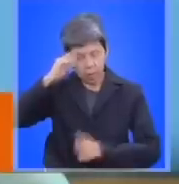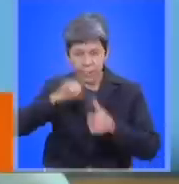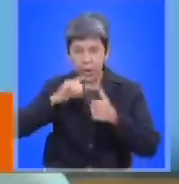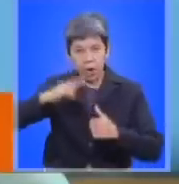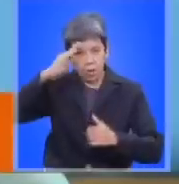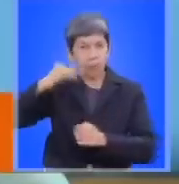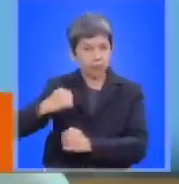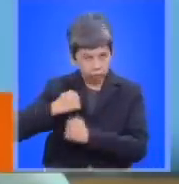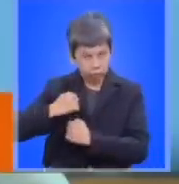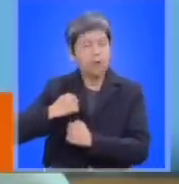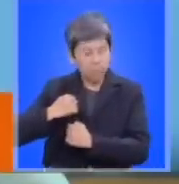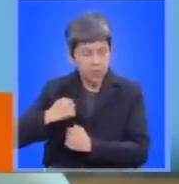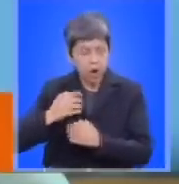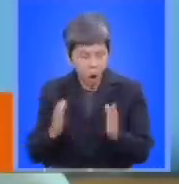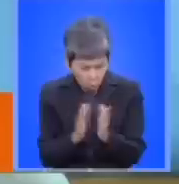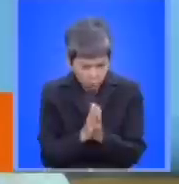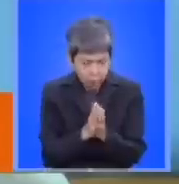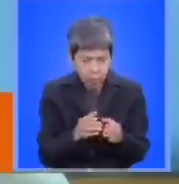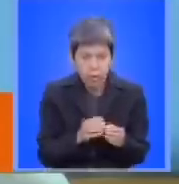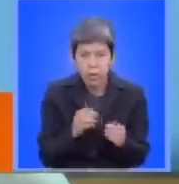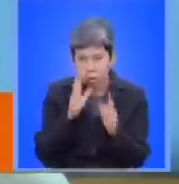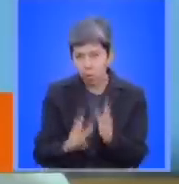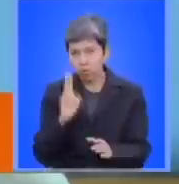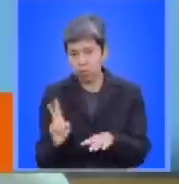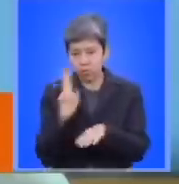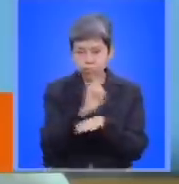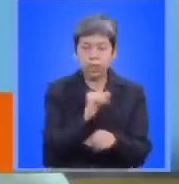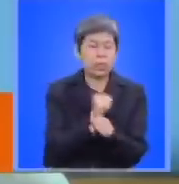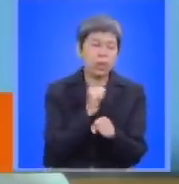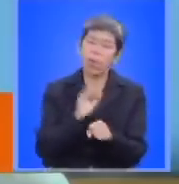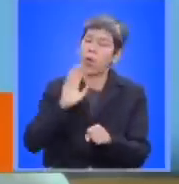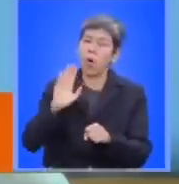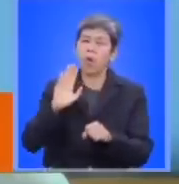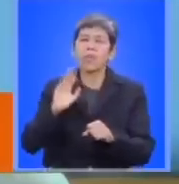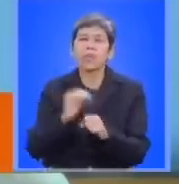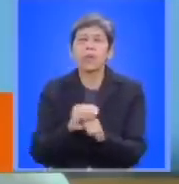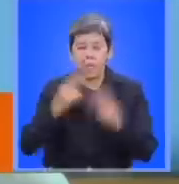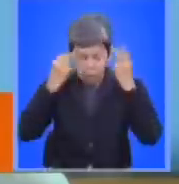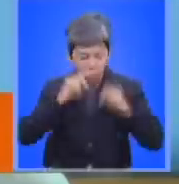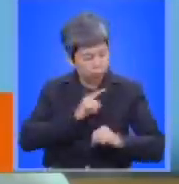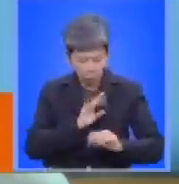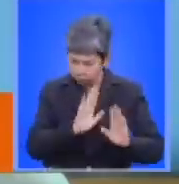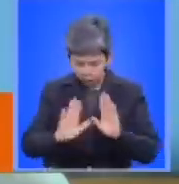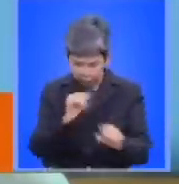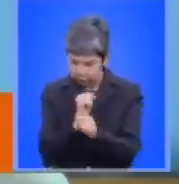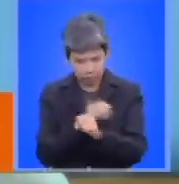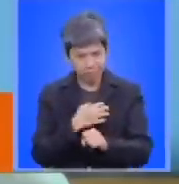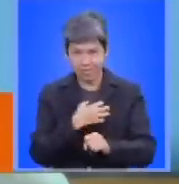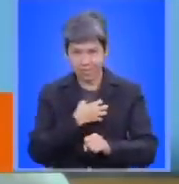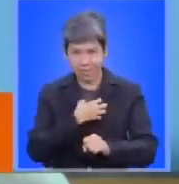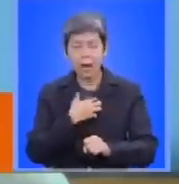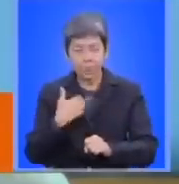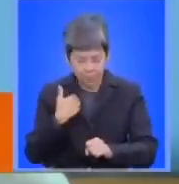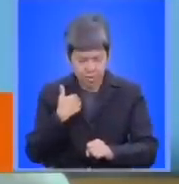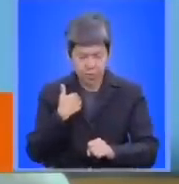จะไปด้วยอีก2ท่านนะครับซึ่งเป็นนโยบายของคณะท่านนายกรัฐมนตรีที่ต้องการให้มี